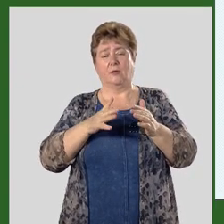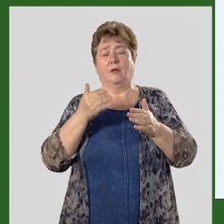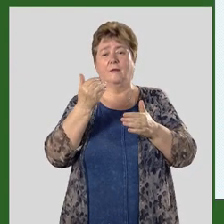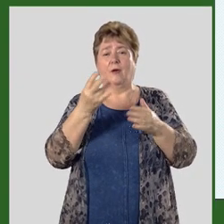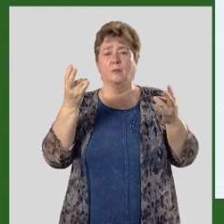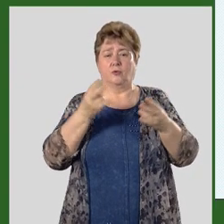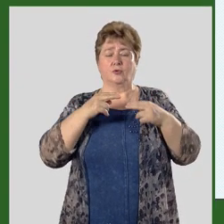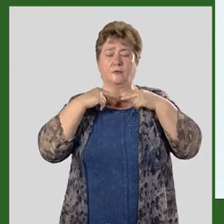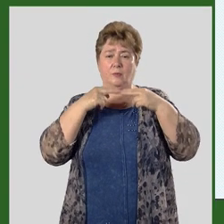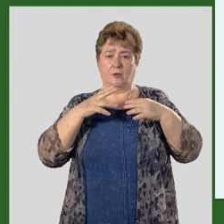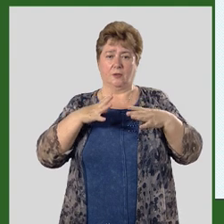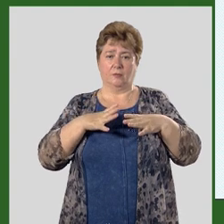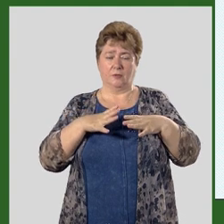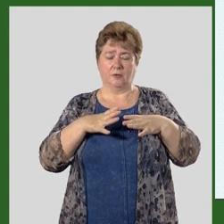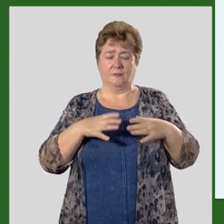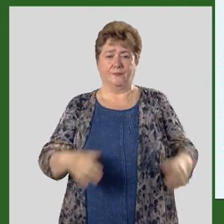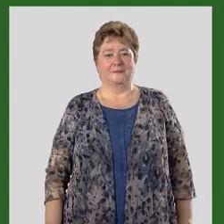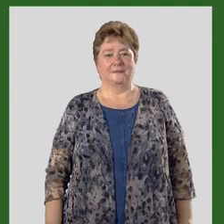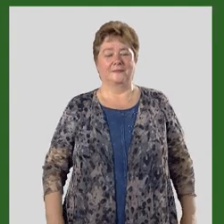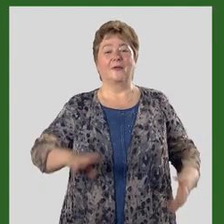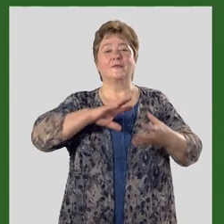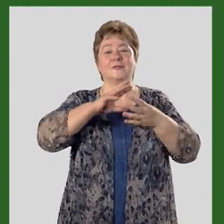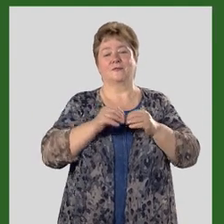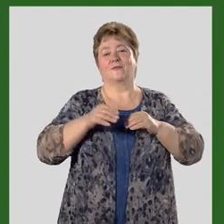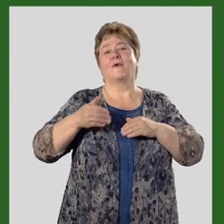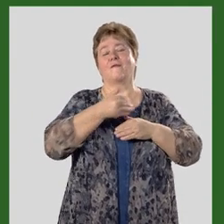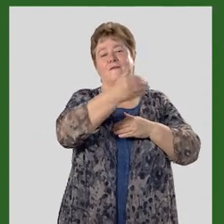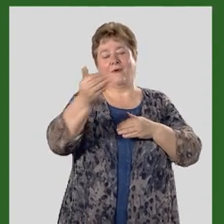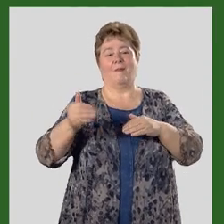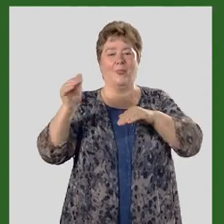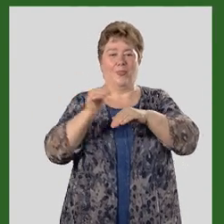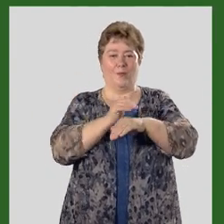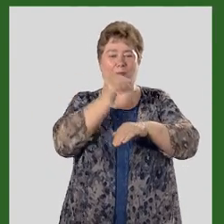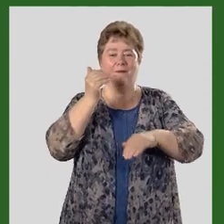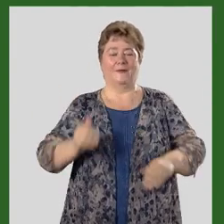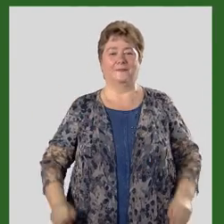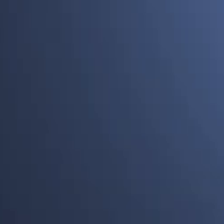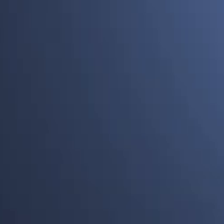необходимо быть более внимательным. Всего вам доброго!